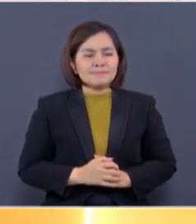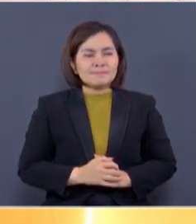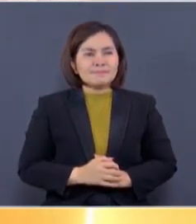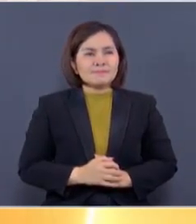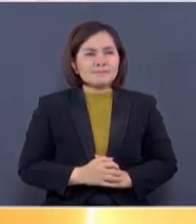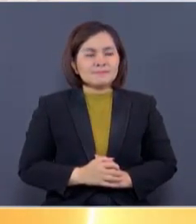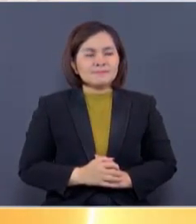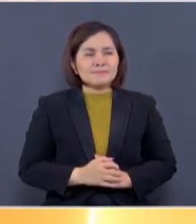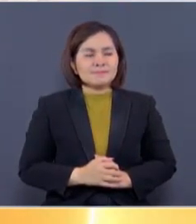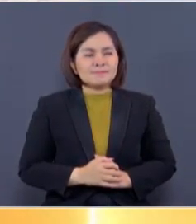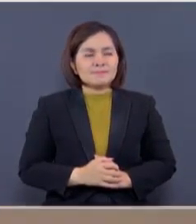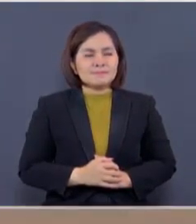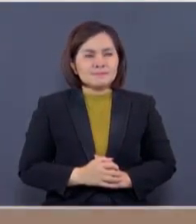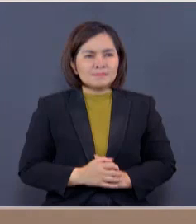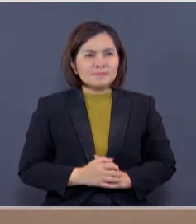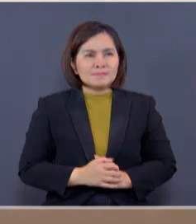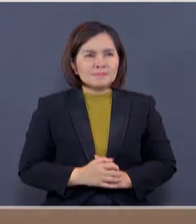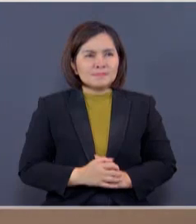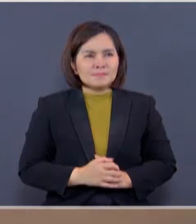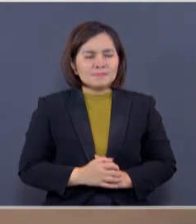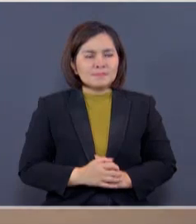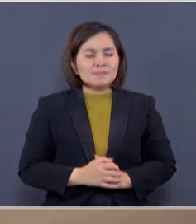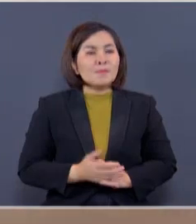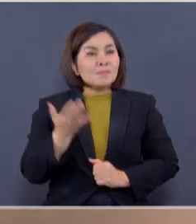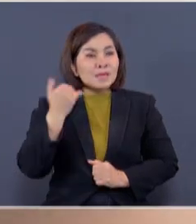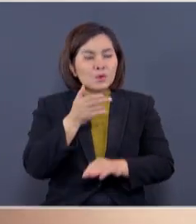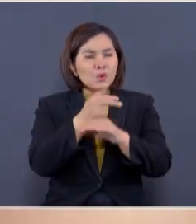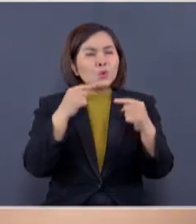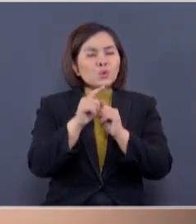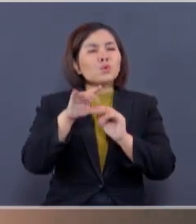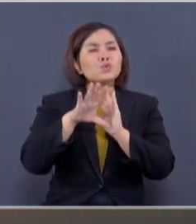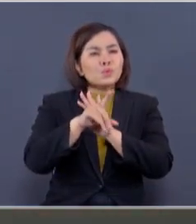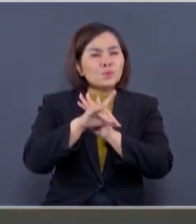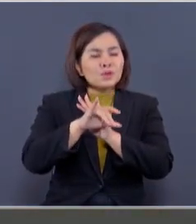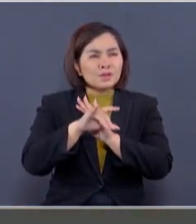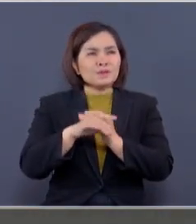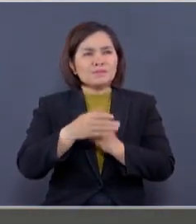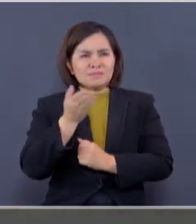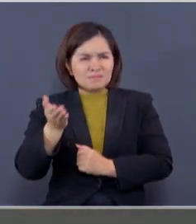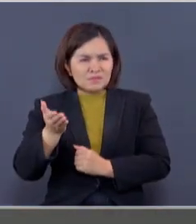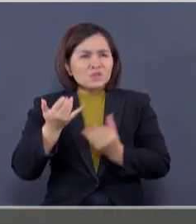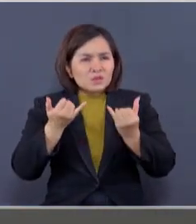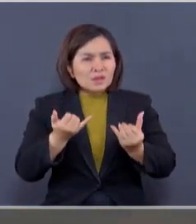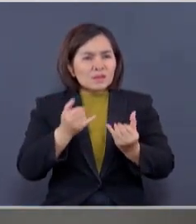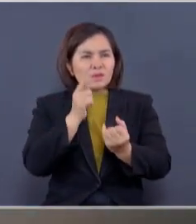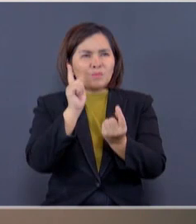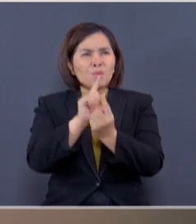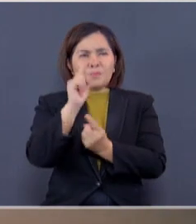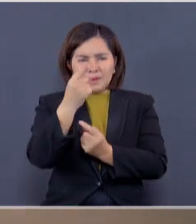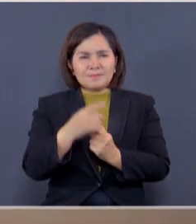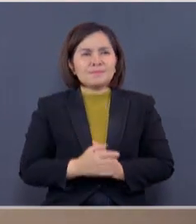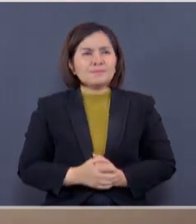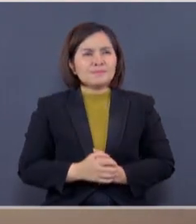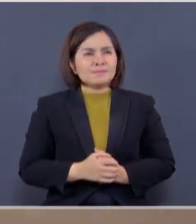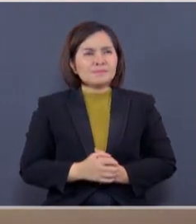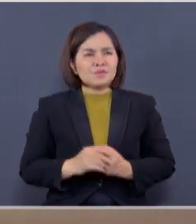จุดเมื่อสักครู่เนี่ยคือที่หนองปลืออำเภอบางละมุงจังหวัดชลบุรีถูกไหมคะ ครับ แต่ล่าสุดมีผู้ใช้เฟซบุ๊ก